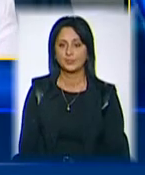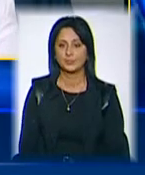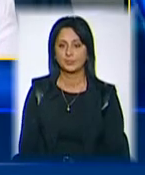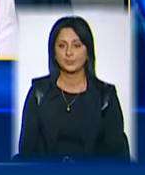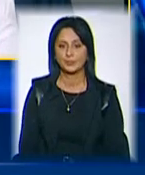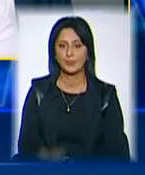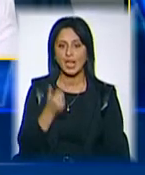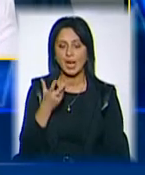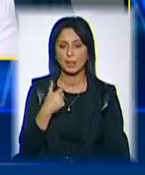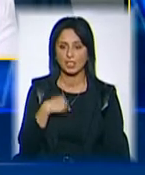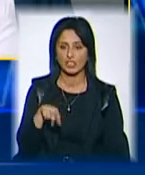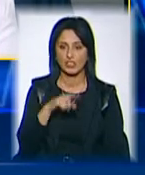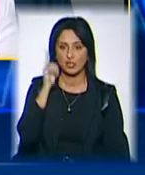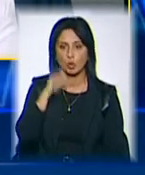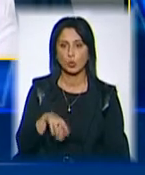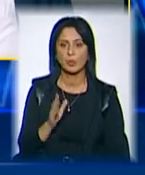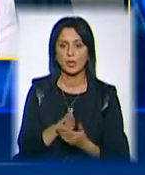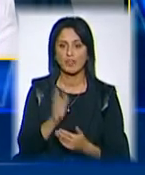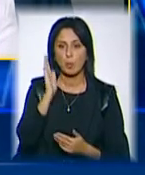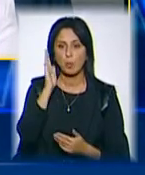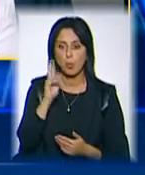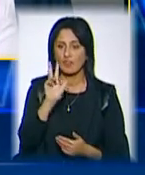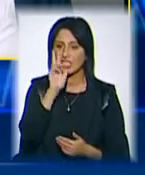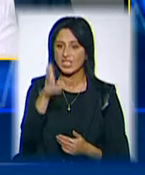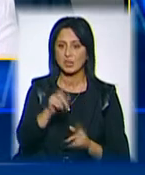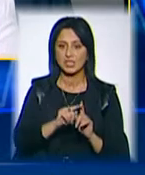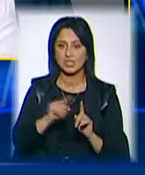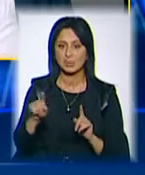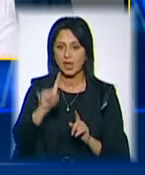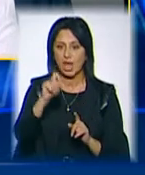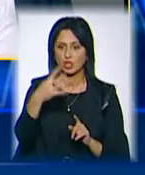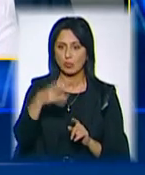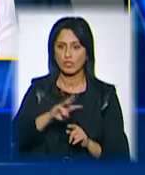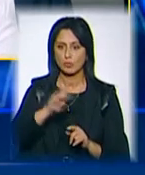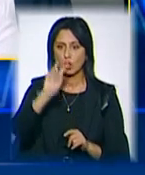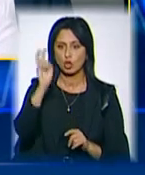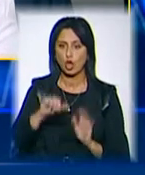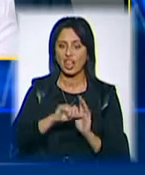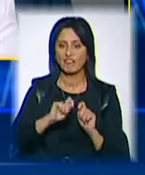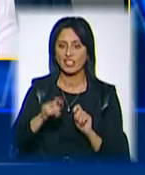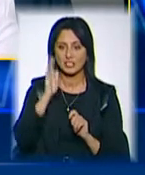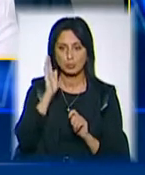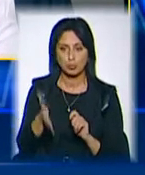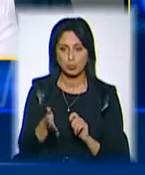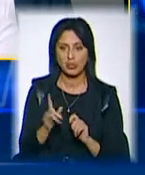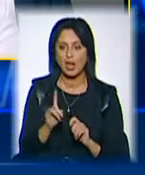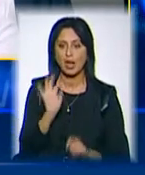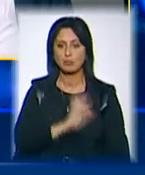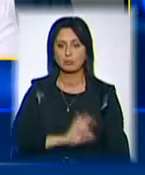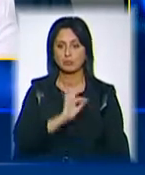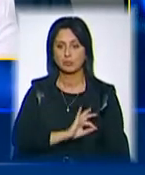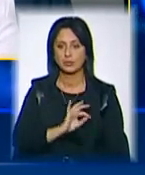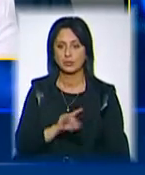სულხან, რამდენადაც ჩვენთვის არის ცნობილი, მომავალი 3 წლის მანძილზე 140 მილიონი დოლარის ინვესტიციები ჩაიდება. რას